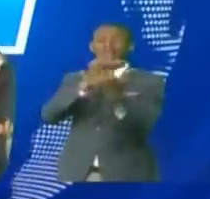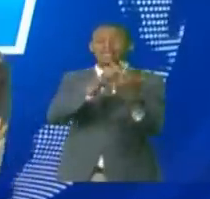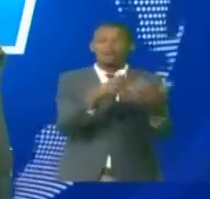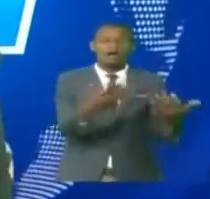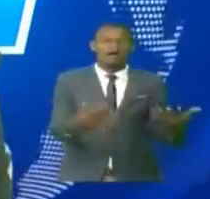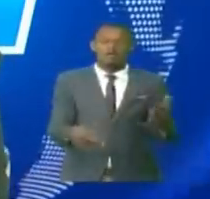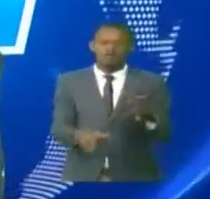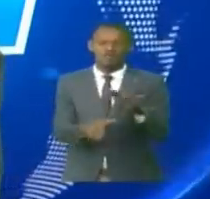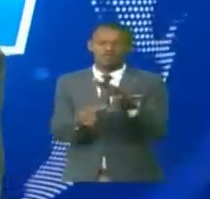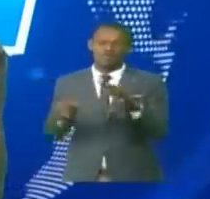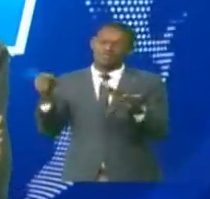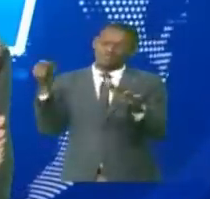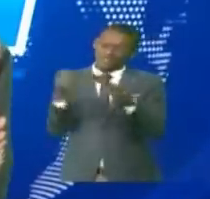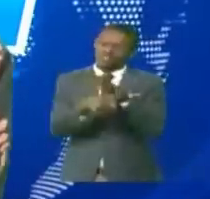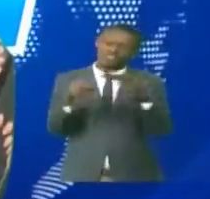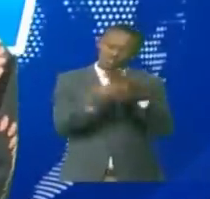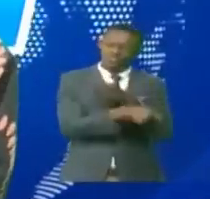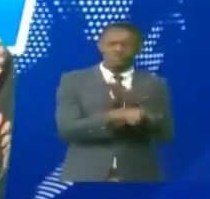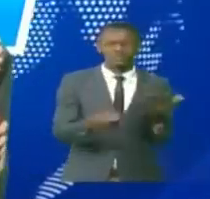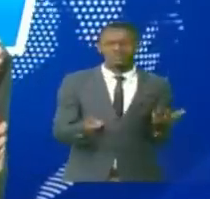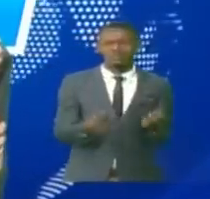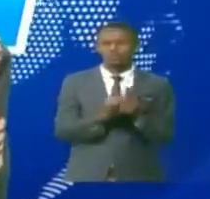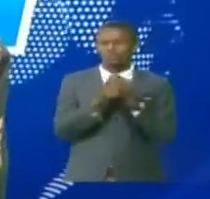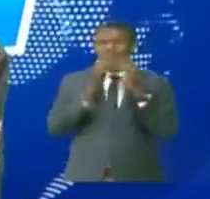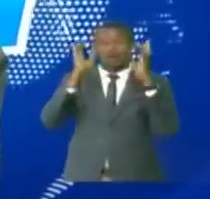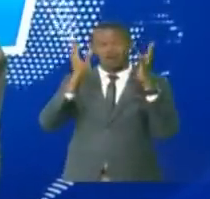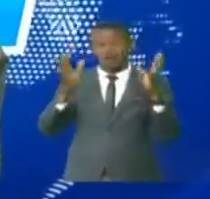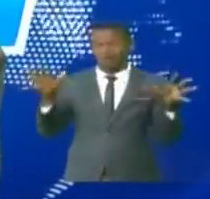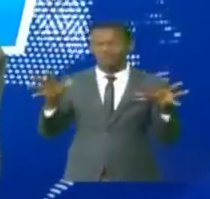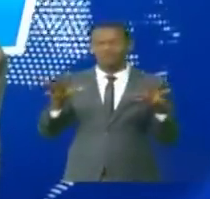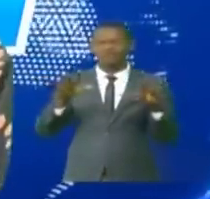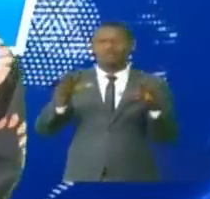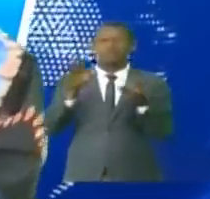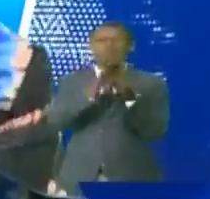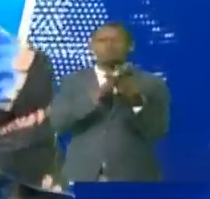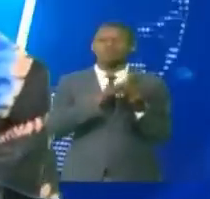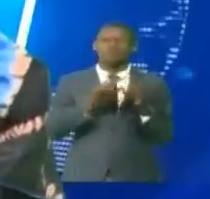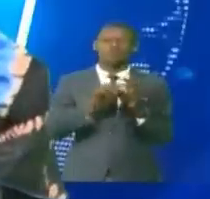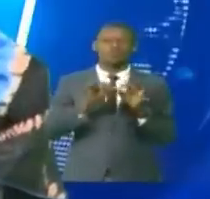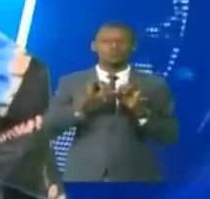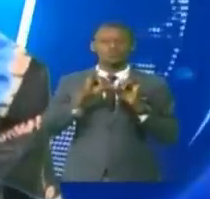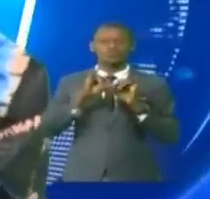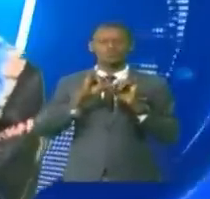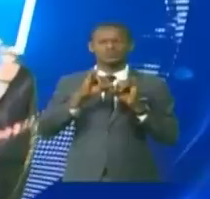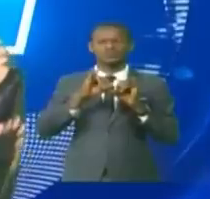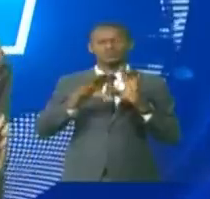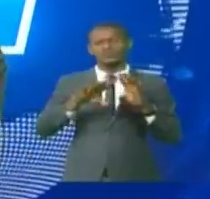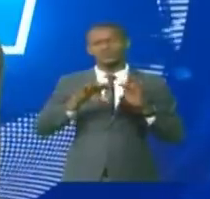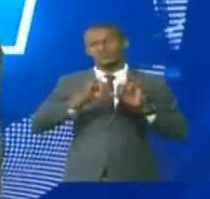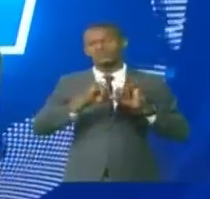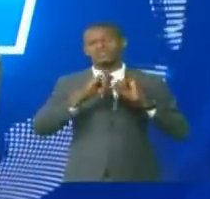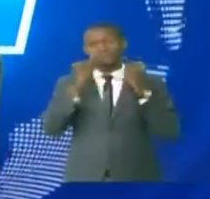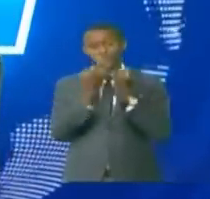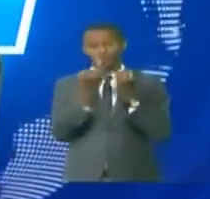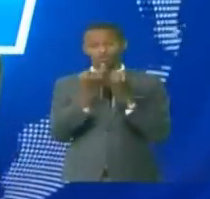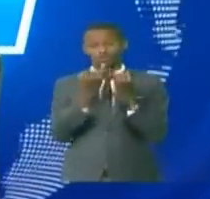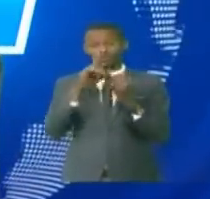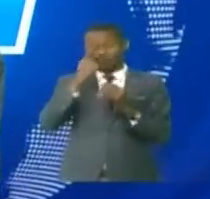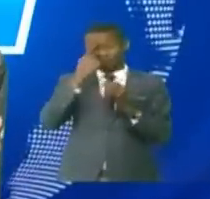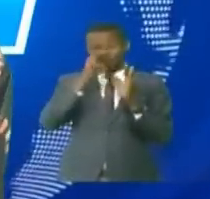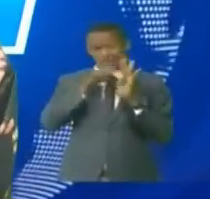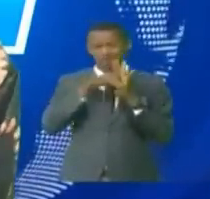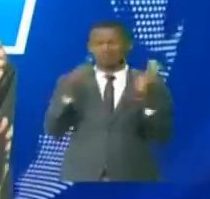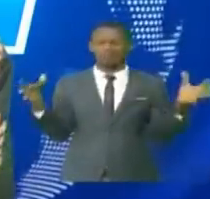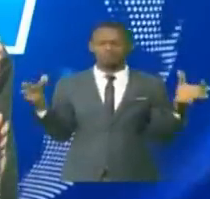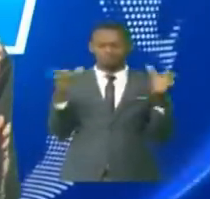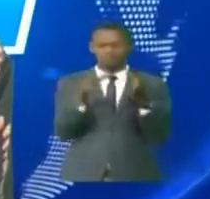ces phénomènes en RDC préoccupe au plus haut point les institutions gouvernementales. À cet effet, une rencontre a